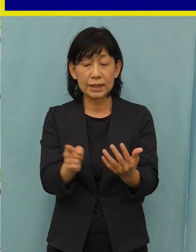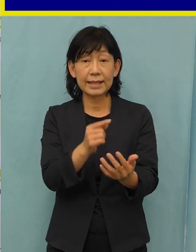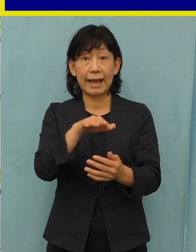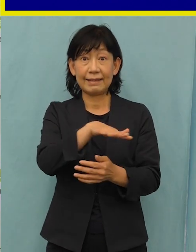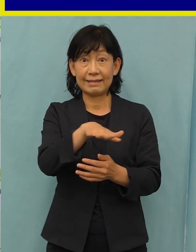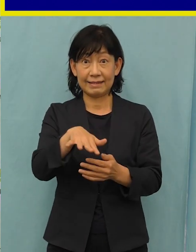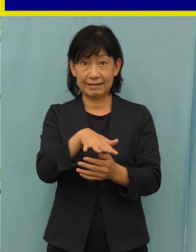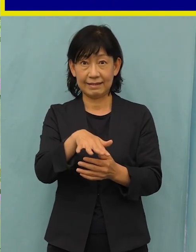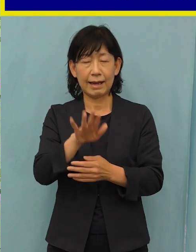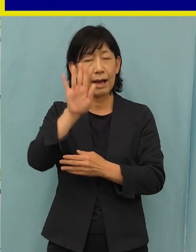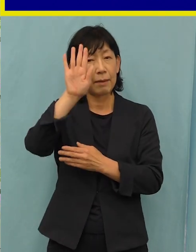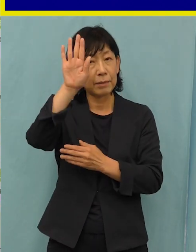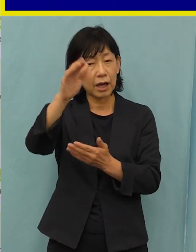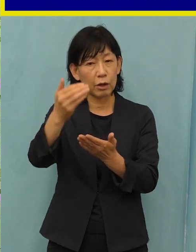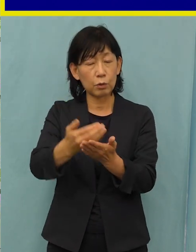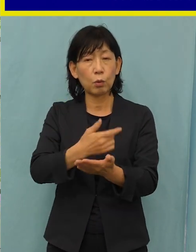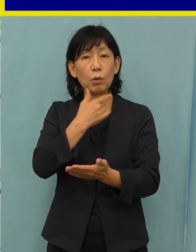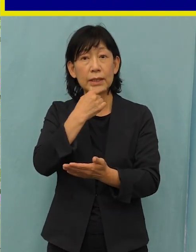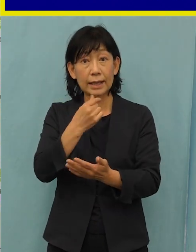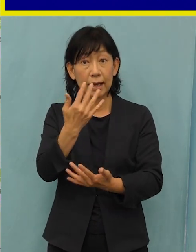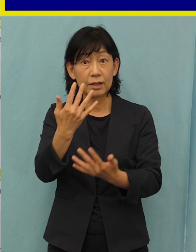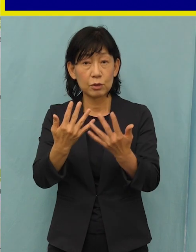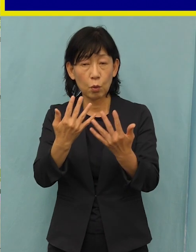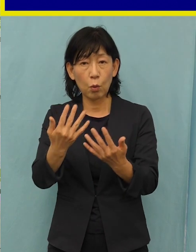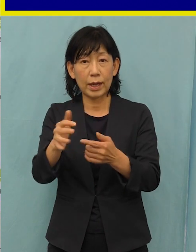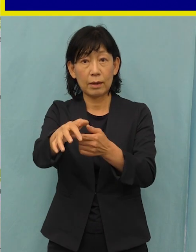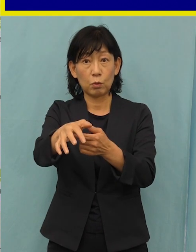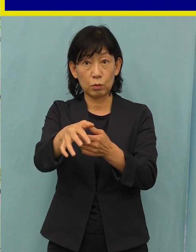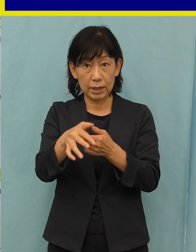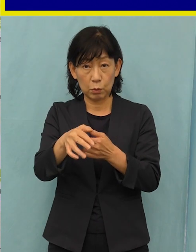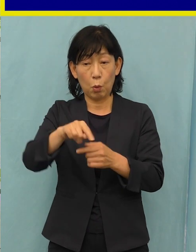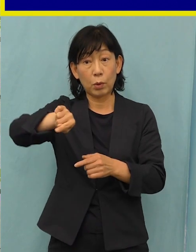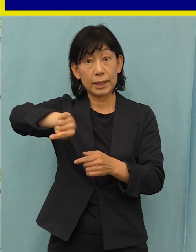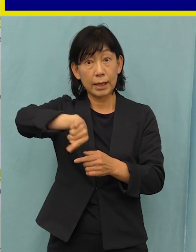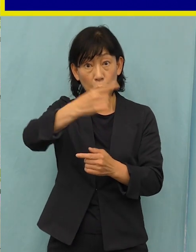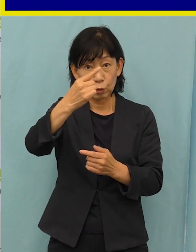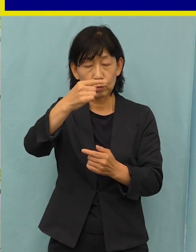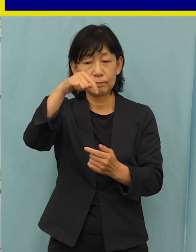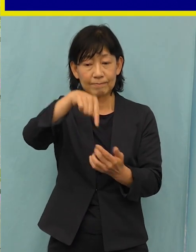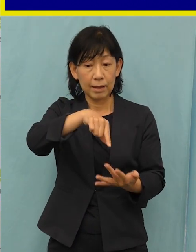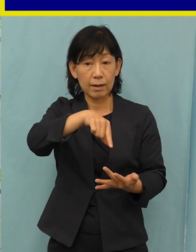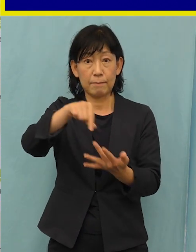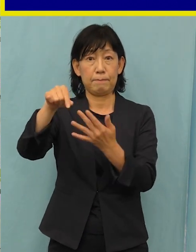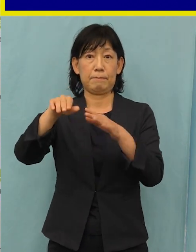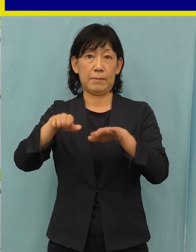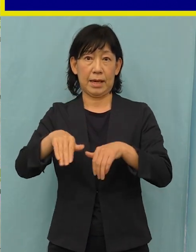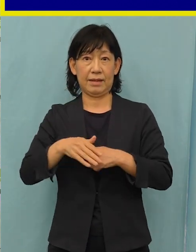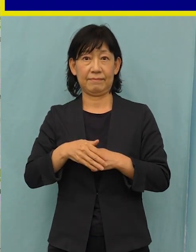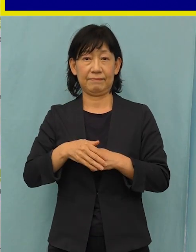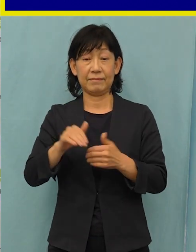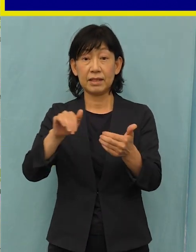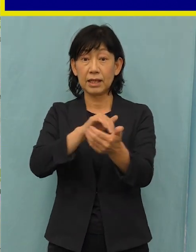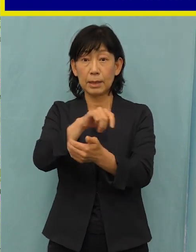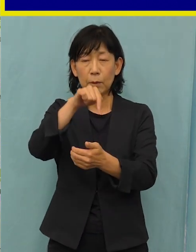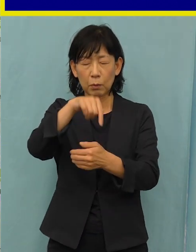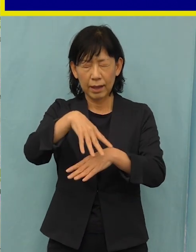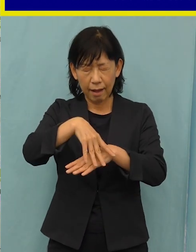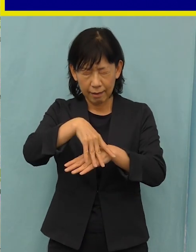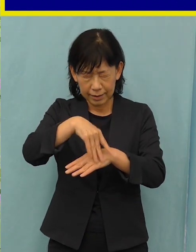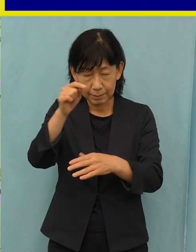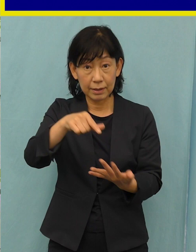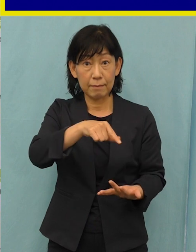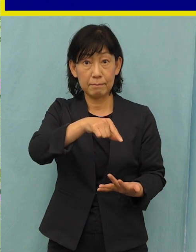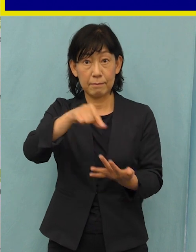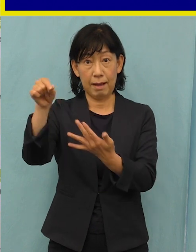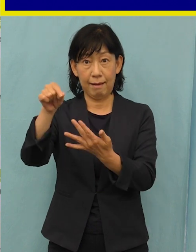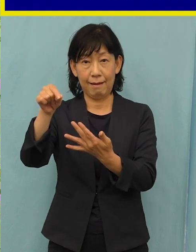が未来に残したい草原の里100選に選定されました。埼玉県内では初